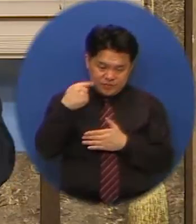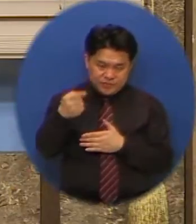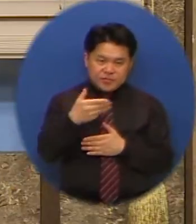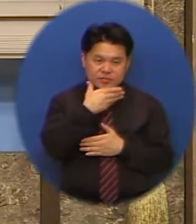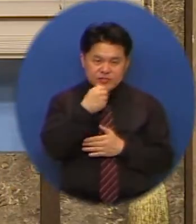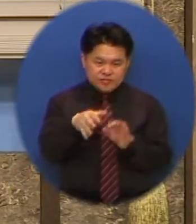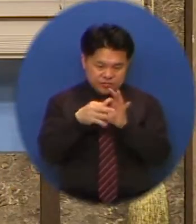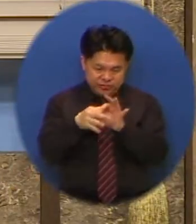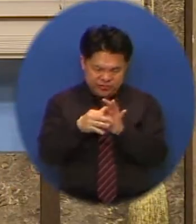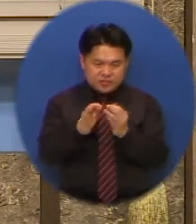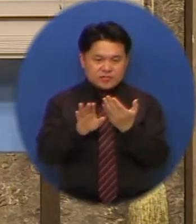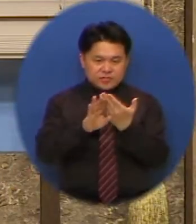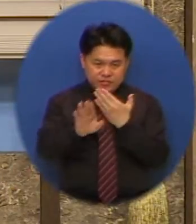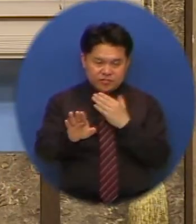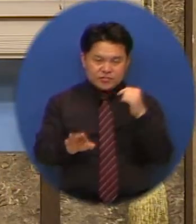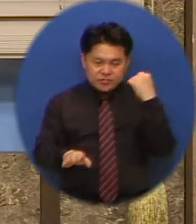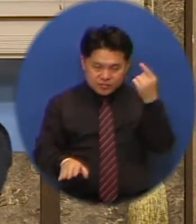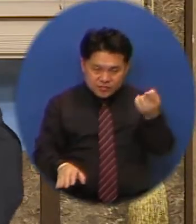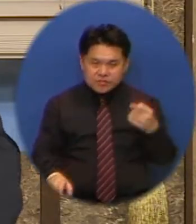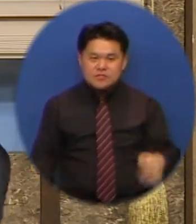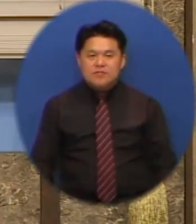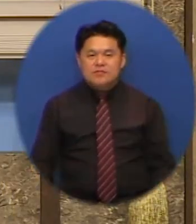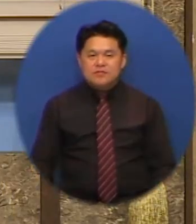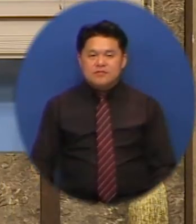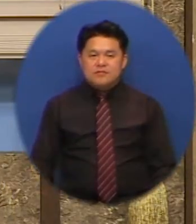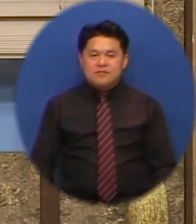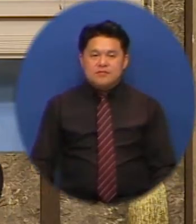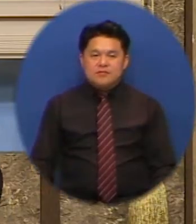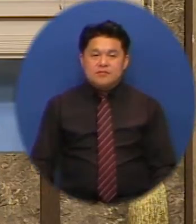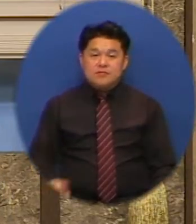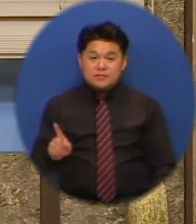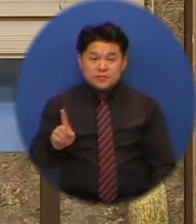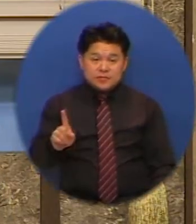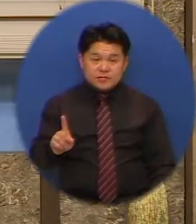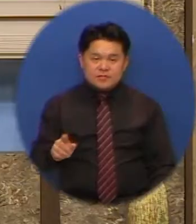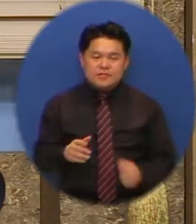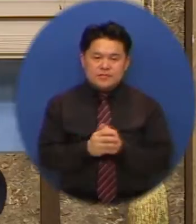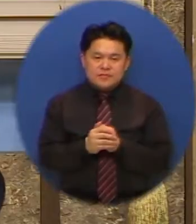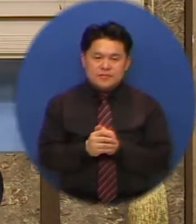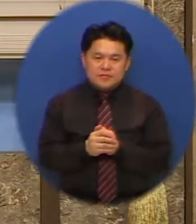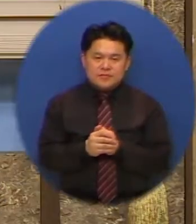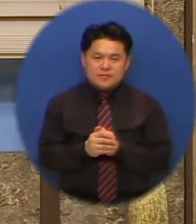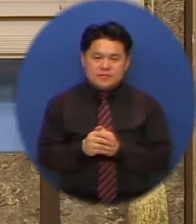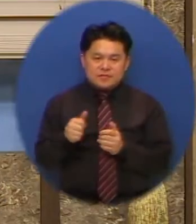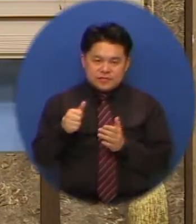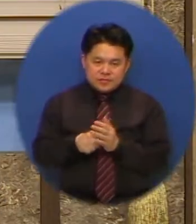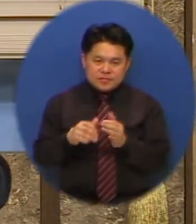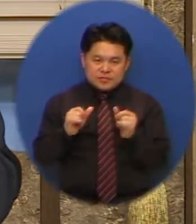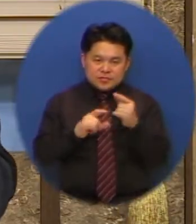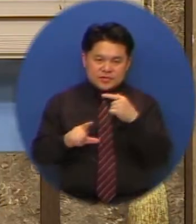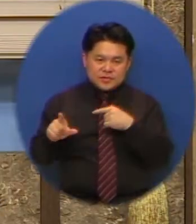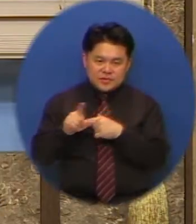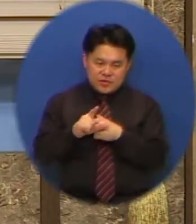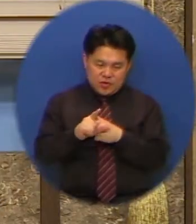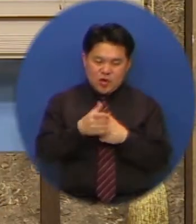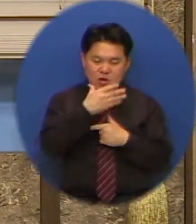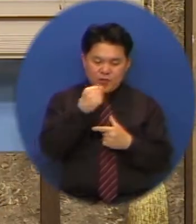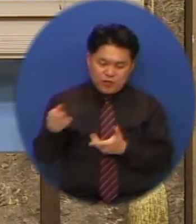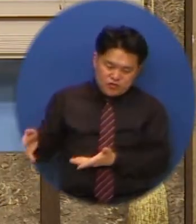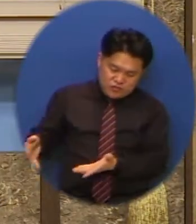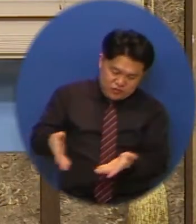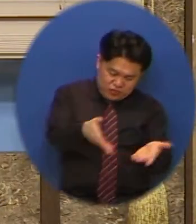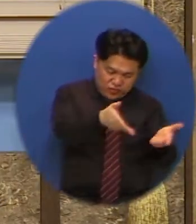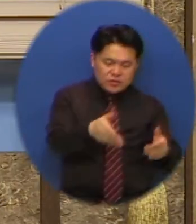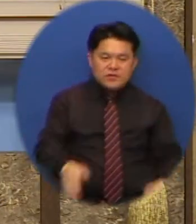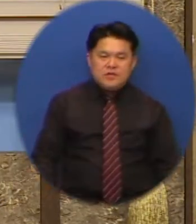이제 복지에 이제 연결시켜서 보다 나은 이제 자원도 좀 더 물적, 인적 자원도 이제 많이 복지로 가게